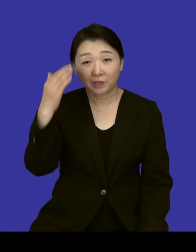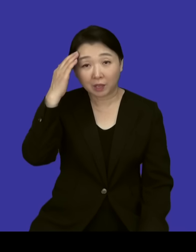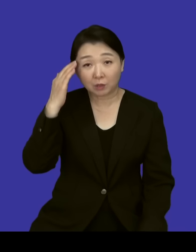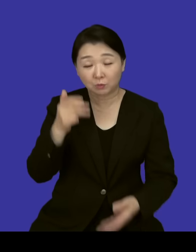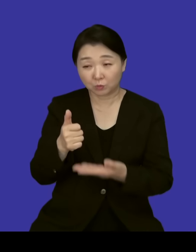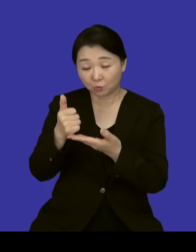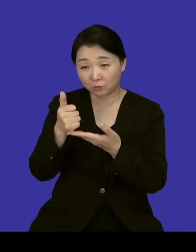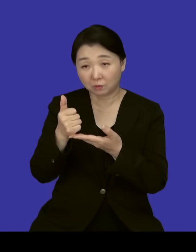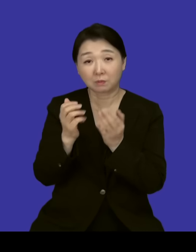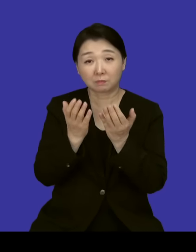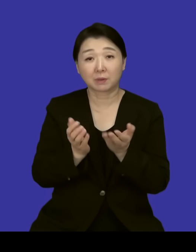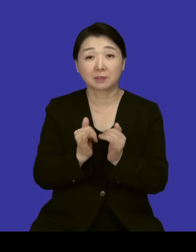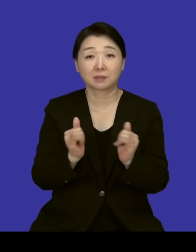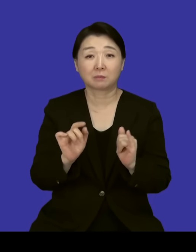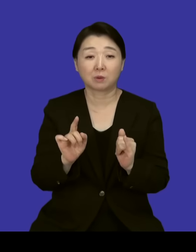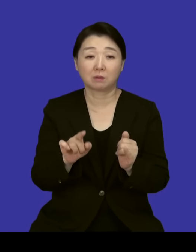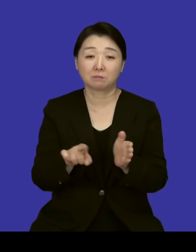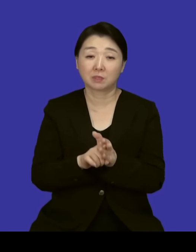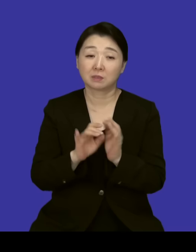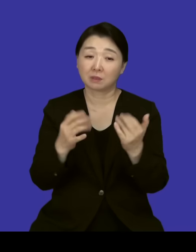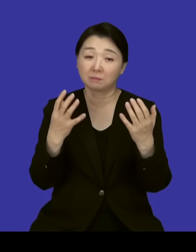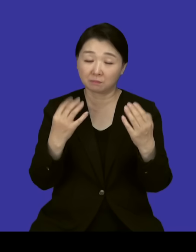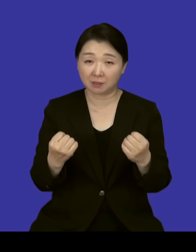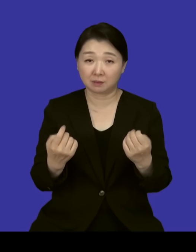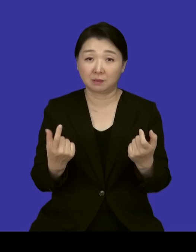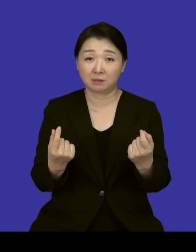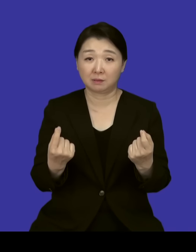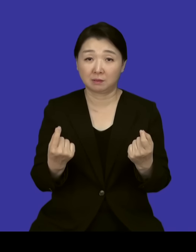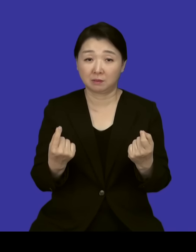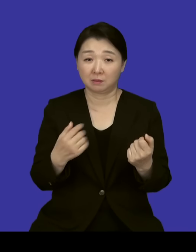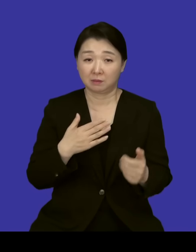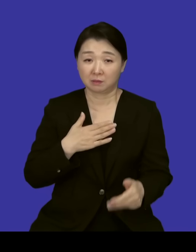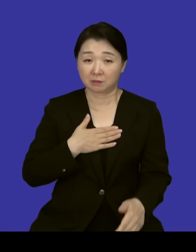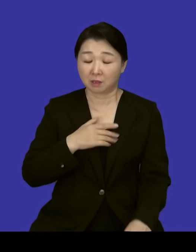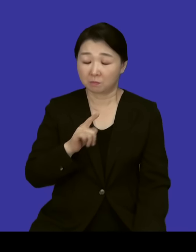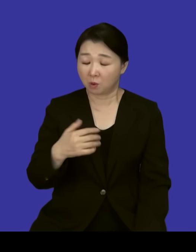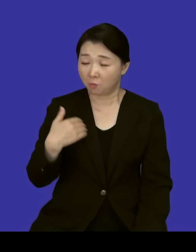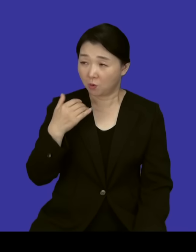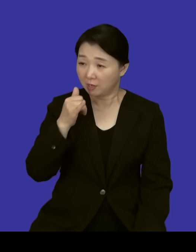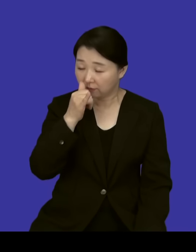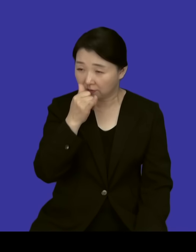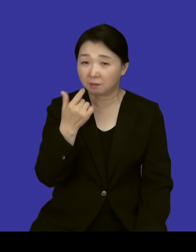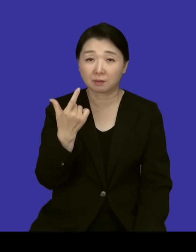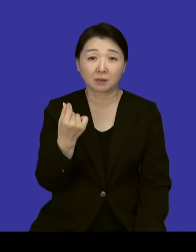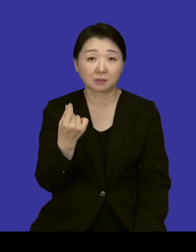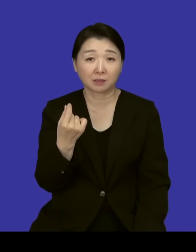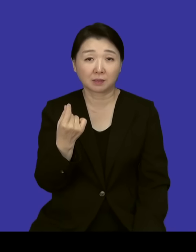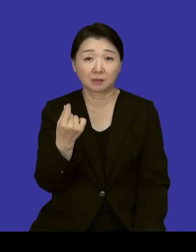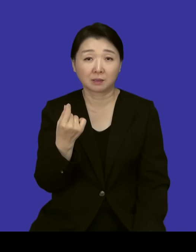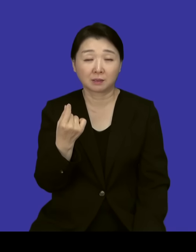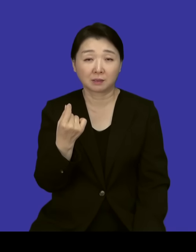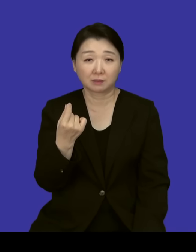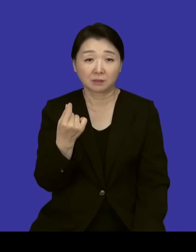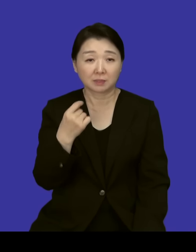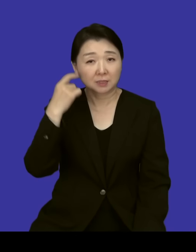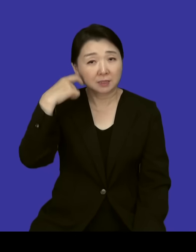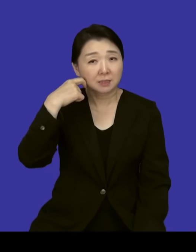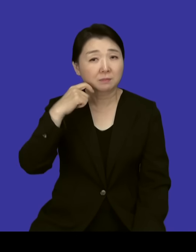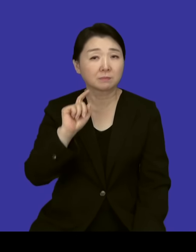존경받는 분들이 다 크리스찬이 많으셔가지고 예. 분명히 내가 뭔가 모르는 게 있는 것 같은데 예, 그런